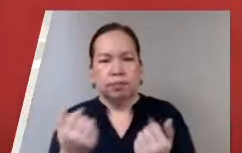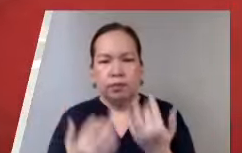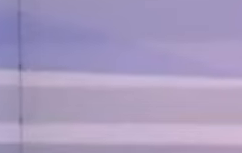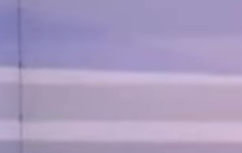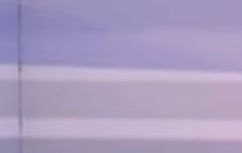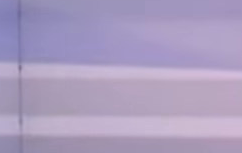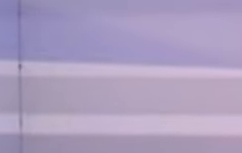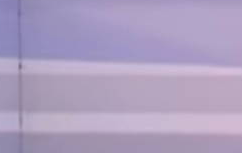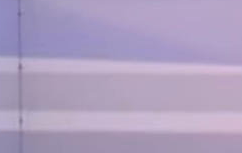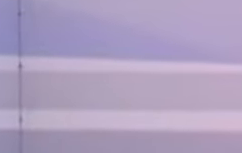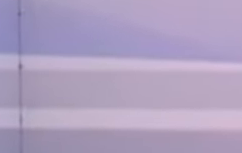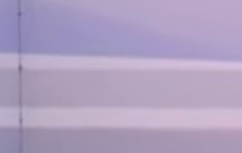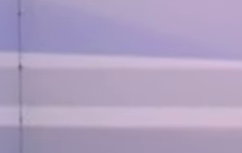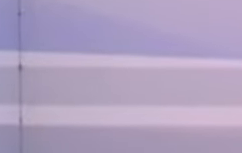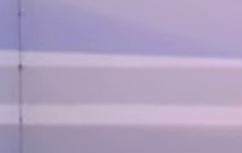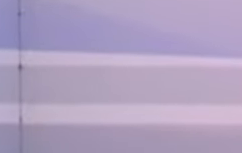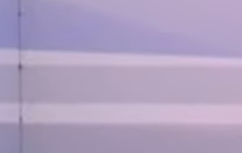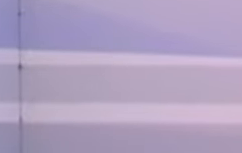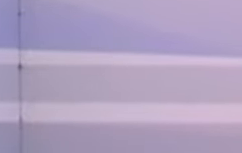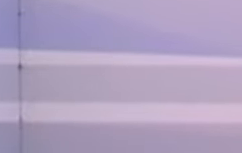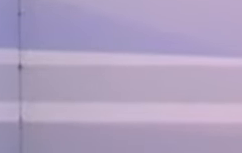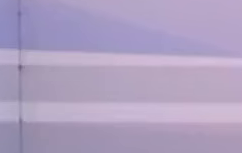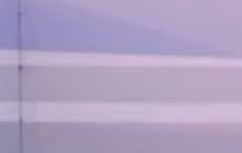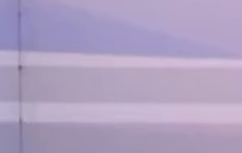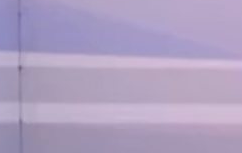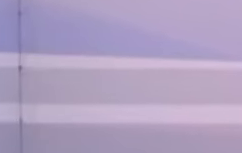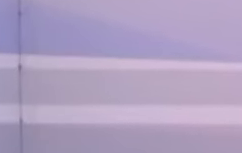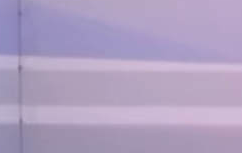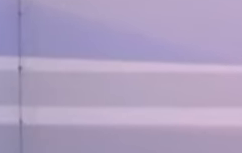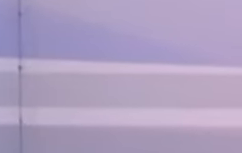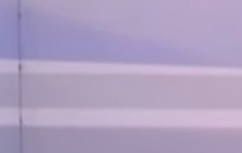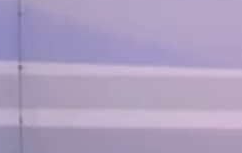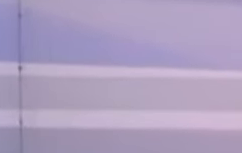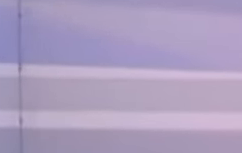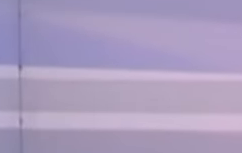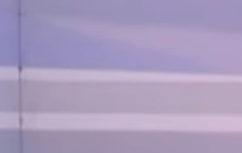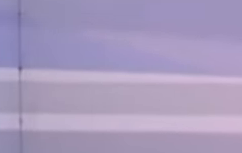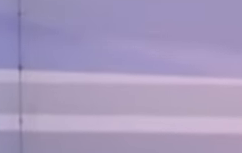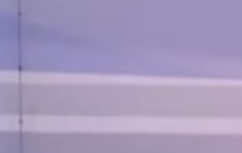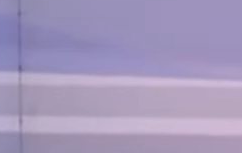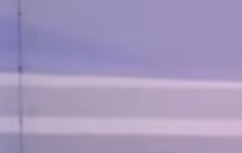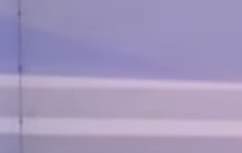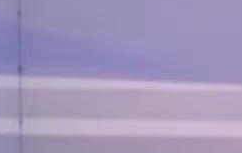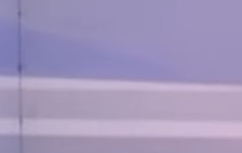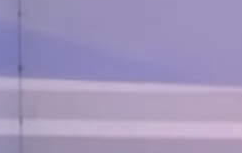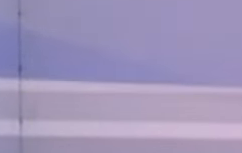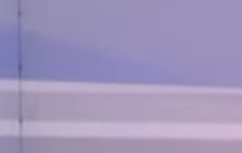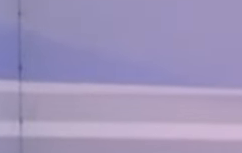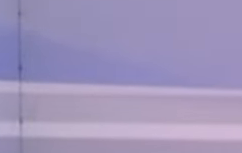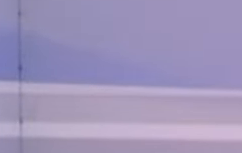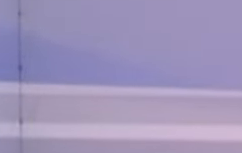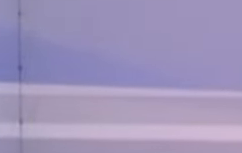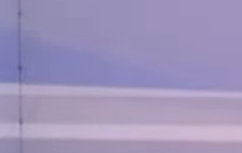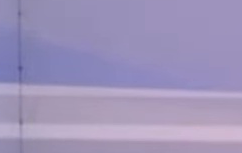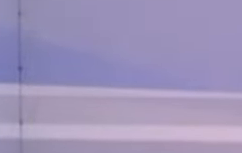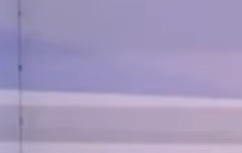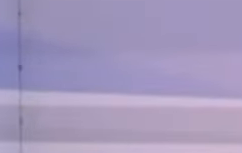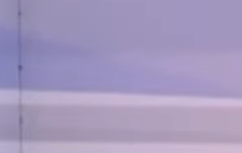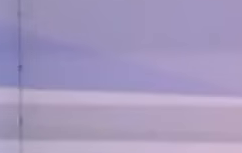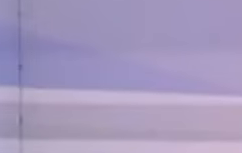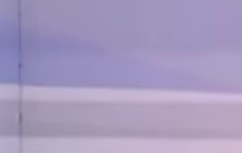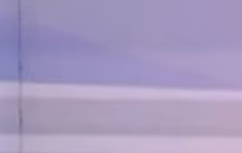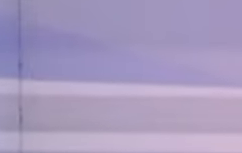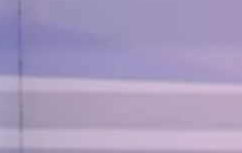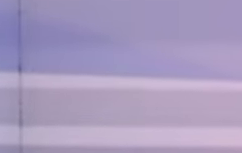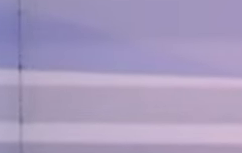oras. Mga kapuso, patuloy na tumutok sa mga balita, mag-subscribe sa GMA Integrated News sa YouTube. Sa mga kapuso abroad,